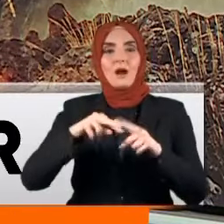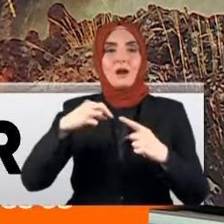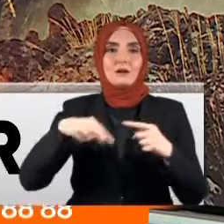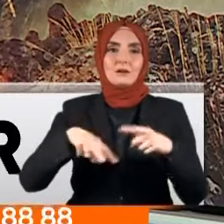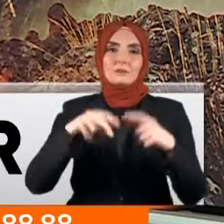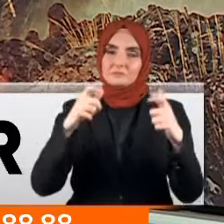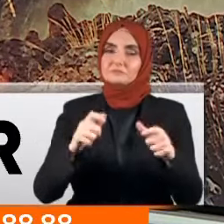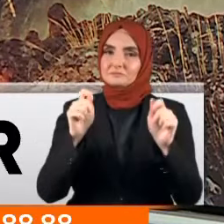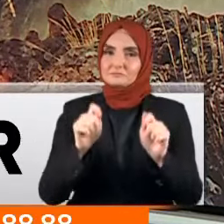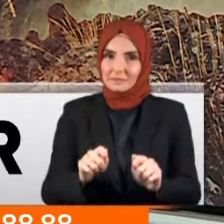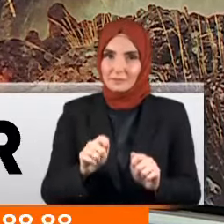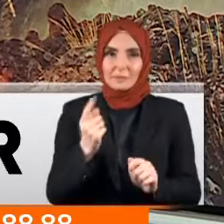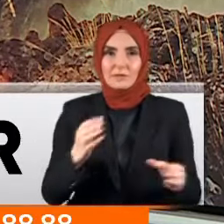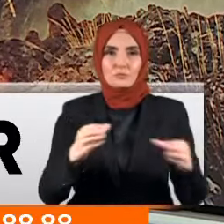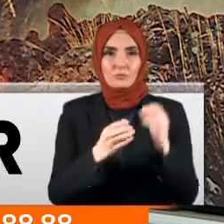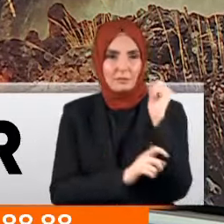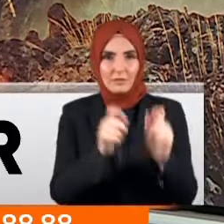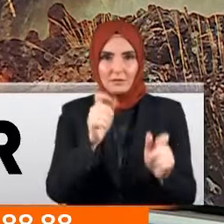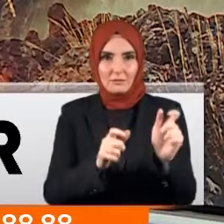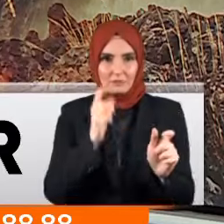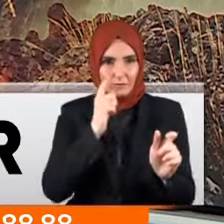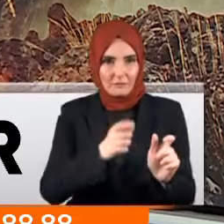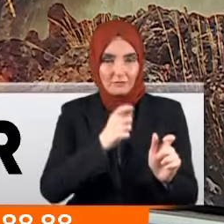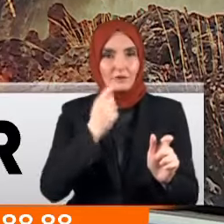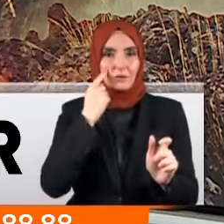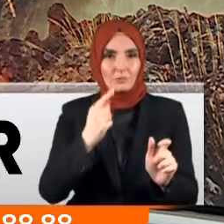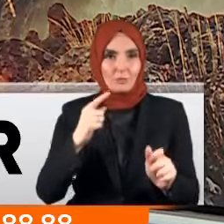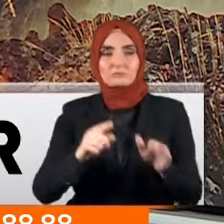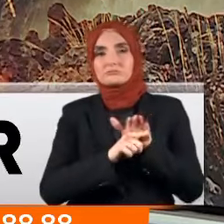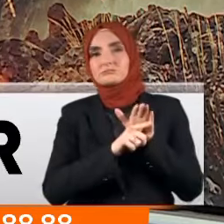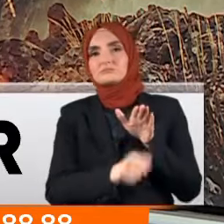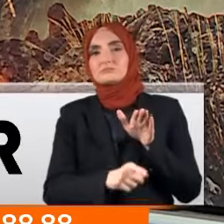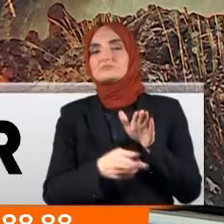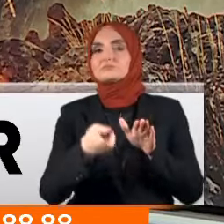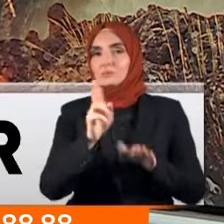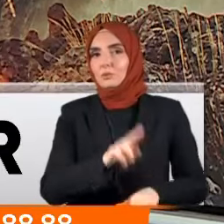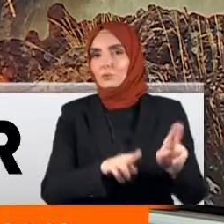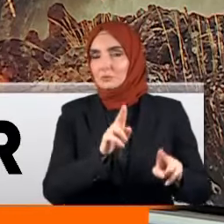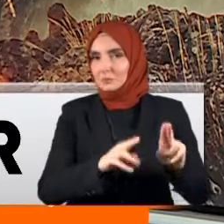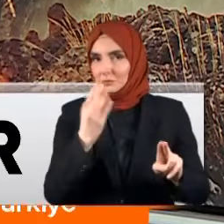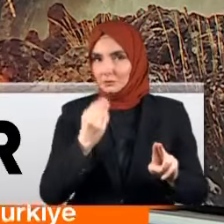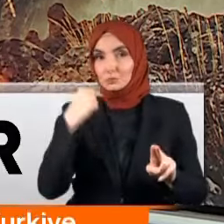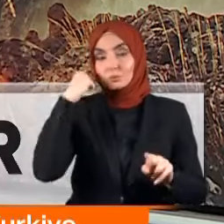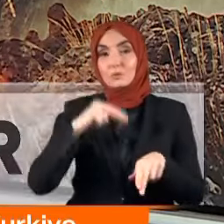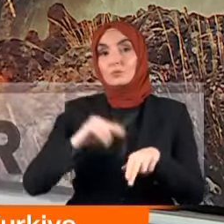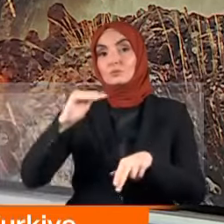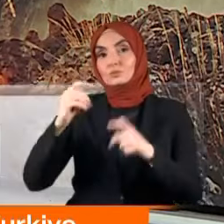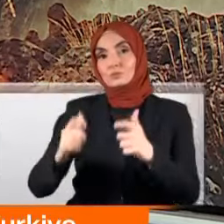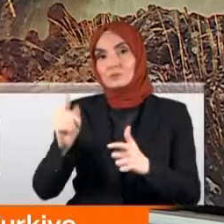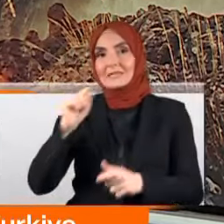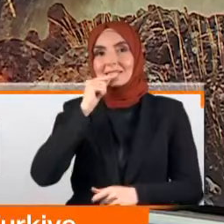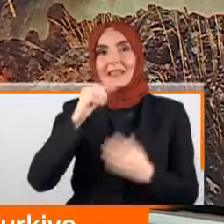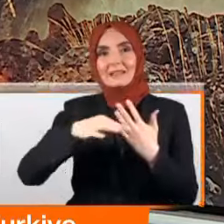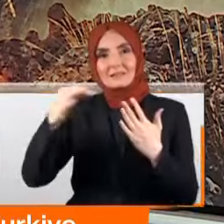Bölgede tespit edilen bir grup terörist hava operasyonuyla etkisiz hale getirildi. Suriye'nin kuzeyinde ise Zeytin Dalı ve Fırat